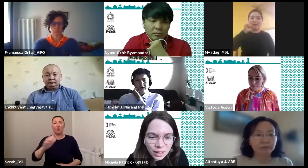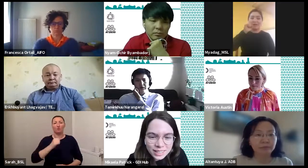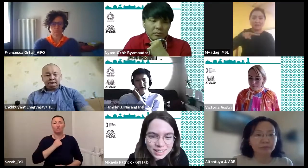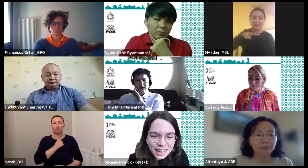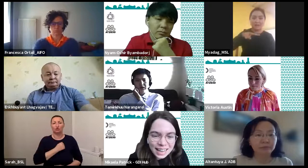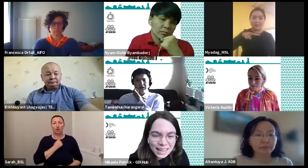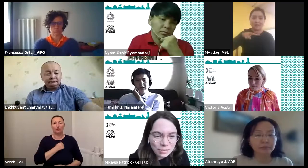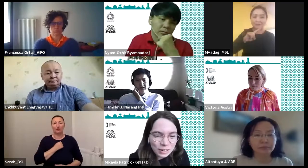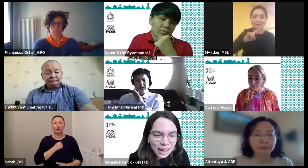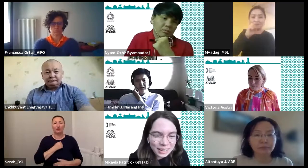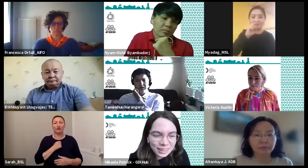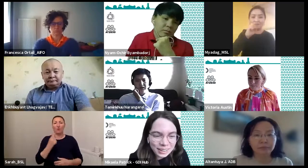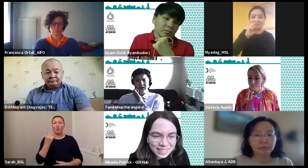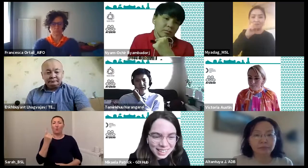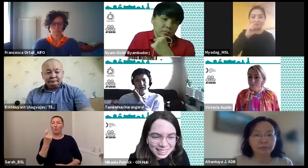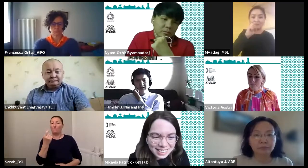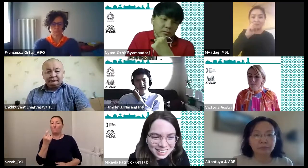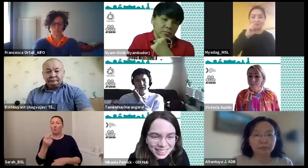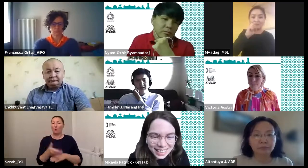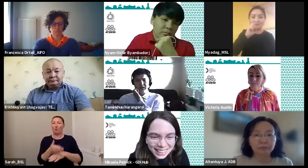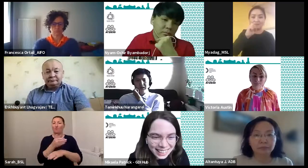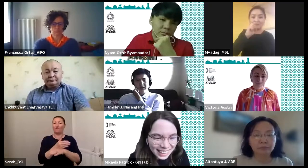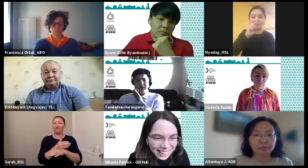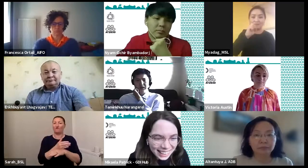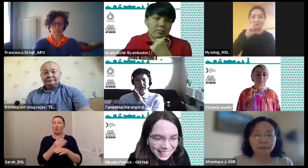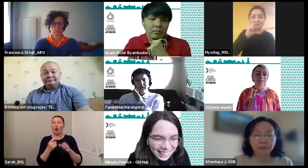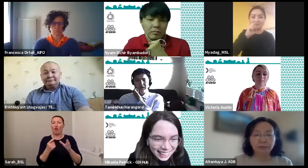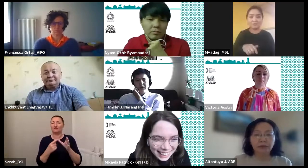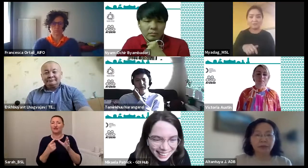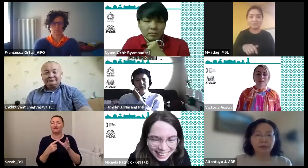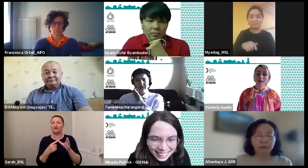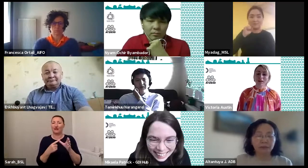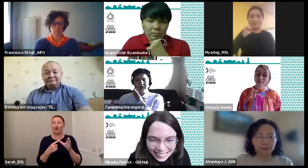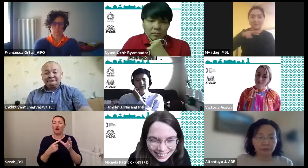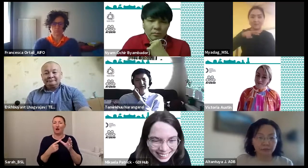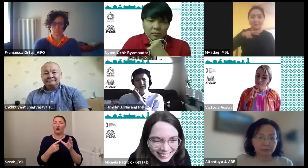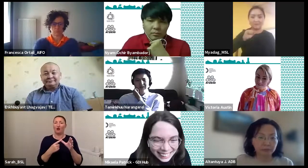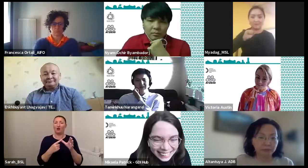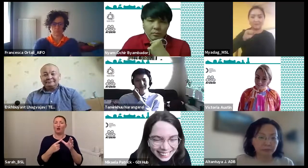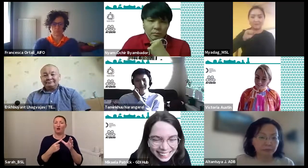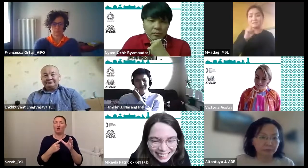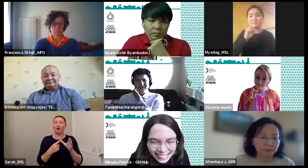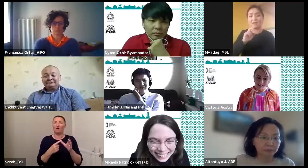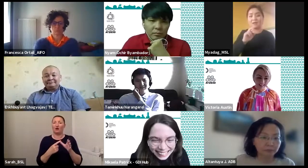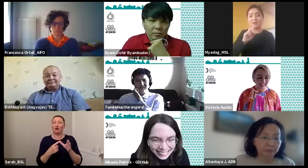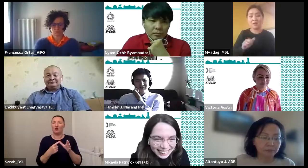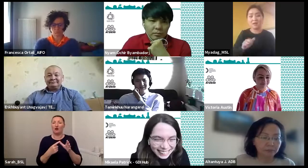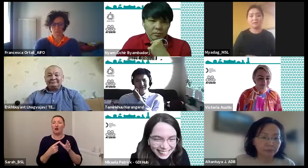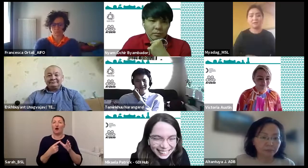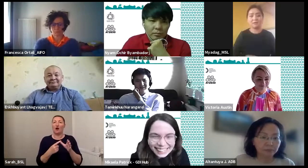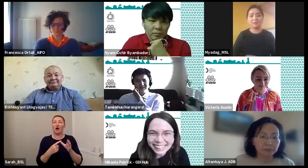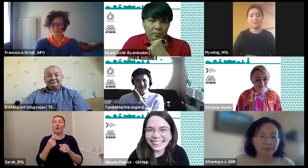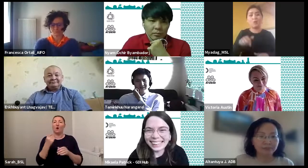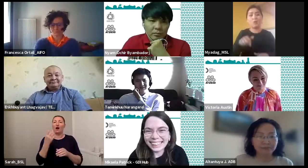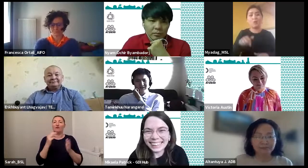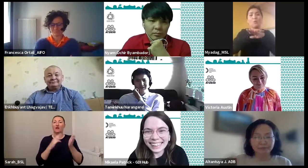speak first, and then we'll hand over to Altantia. Okay. I'm so sorry. Thank you, Michaela.